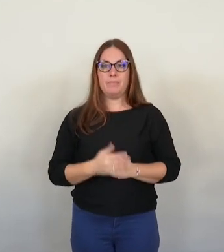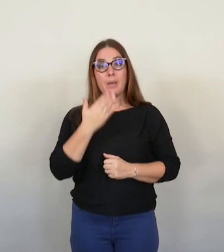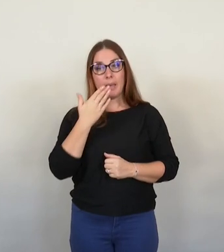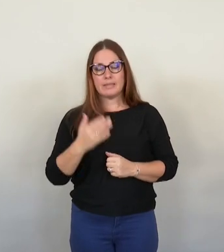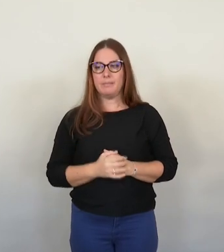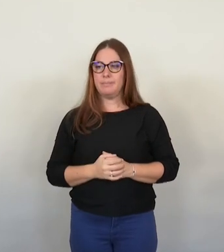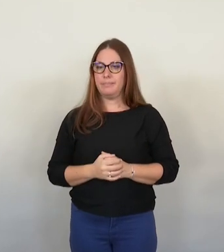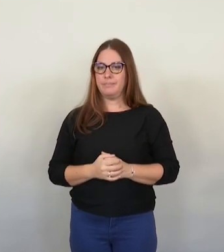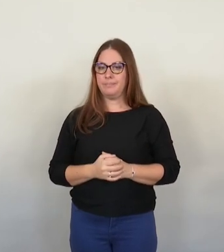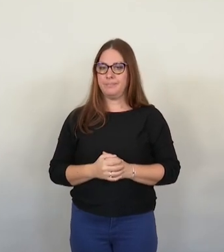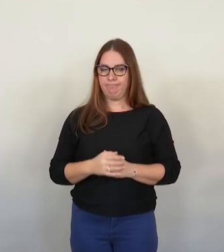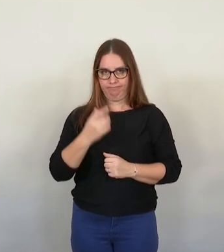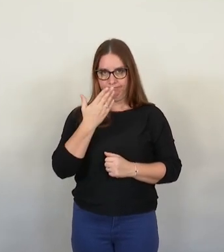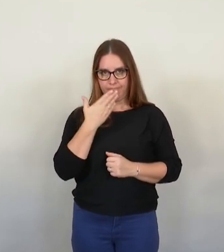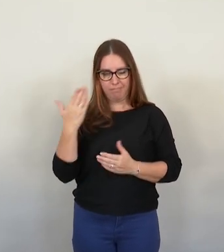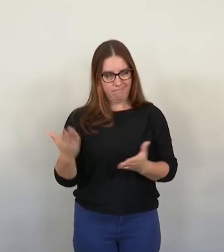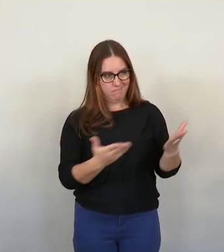beaucoup monsieur